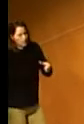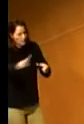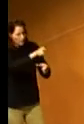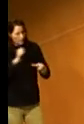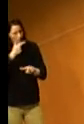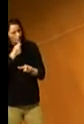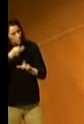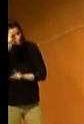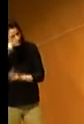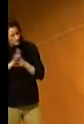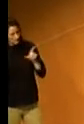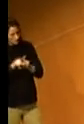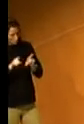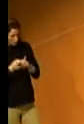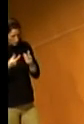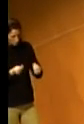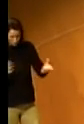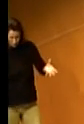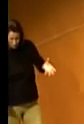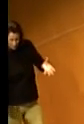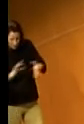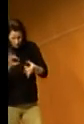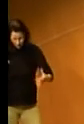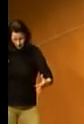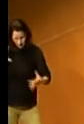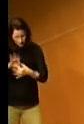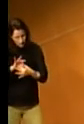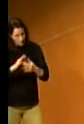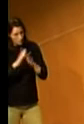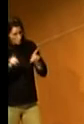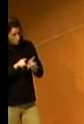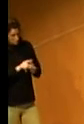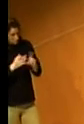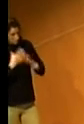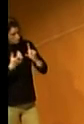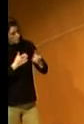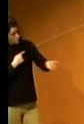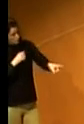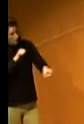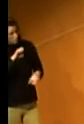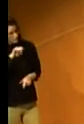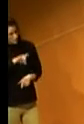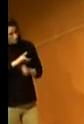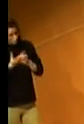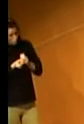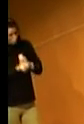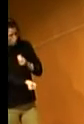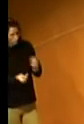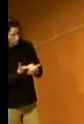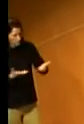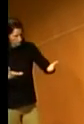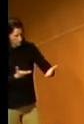quelqu'un qui crée les conditions de l'apprentissage pour le jeune et pour le groupe aussi.